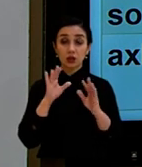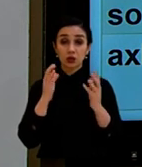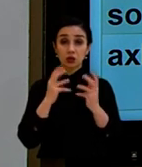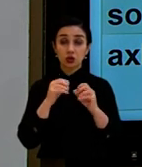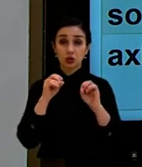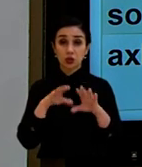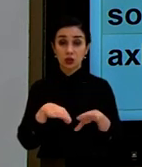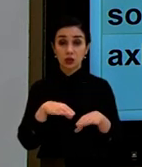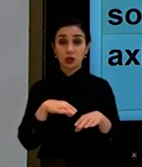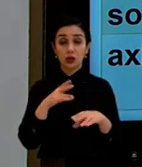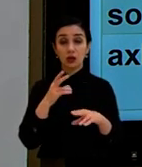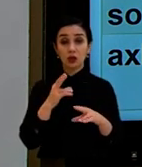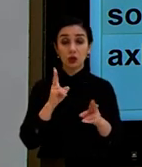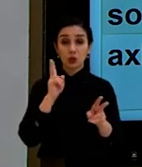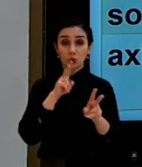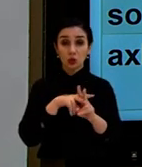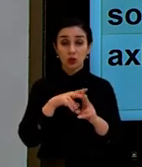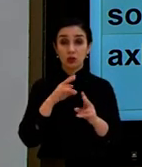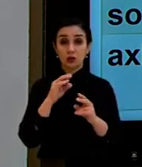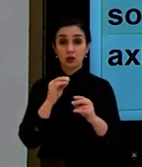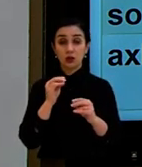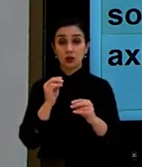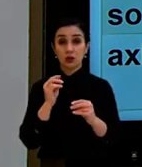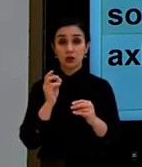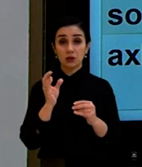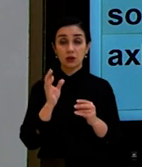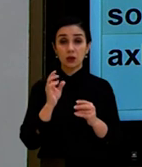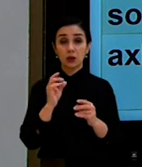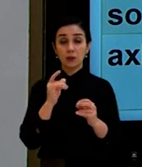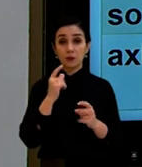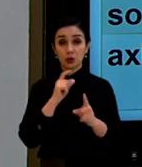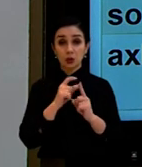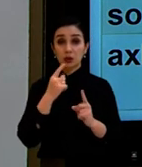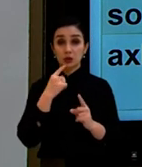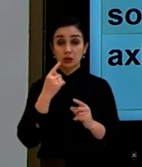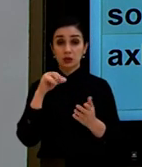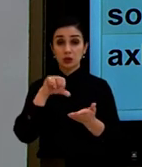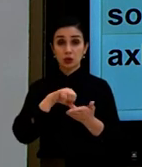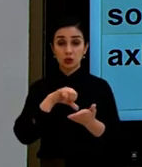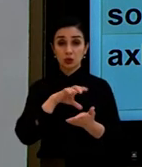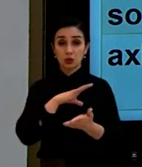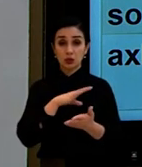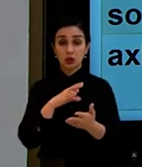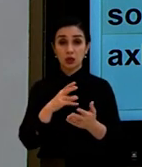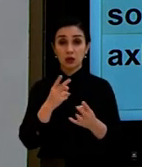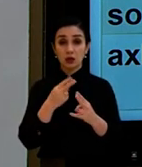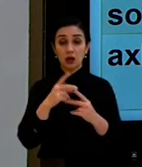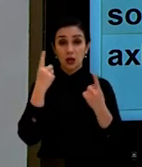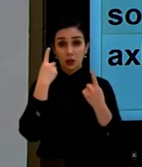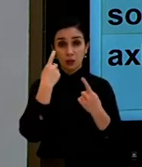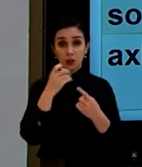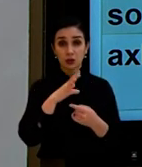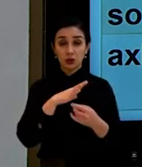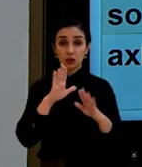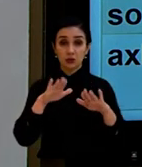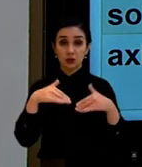решения. Yuklatilsin. Возложить. So'zga chiqdi. Выступил. Axborot berdi.